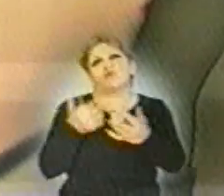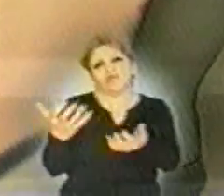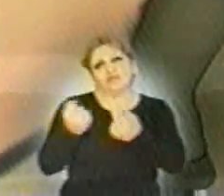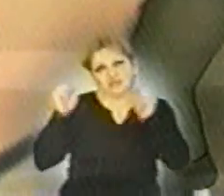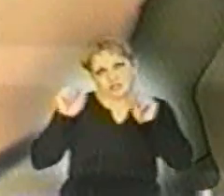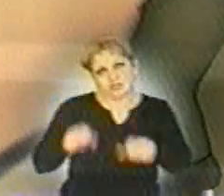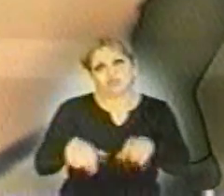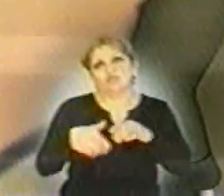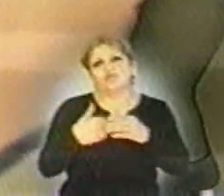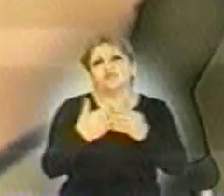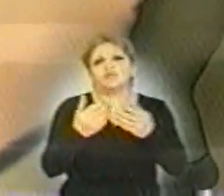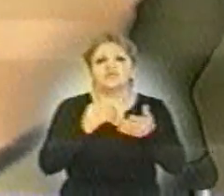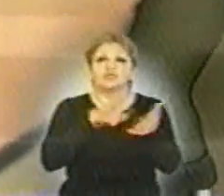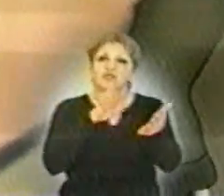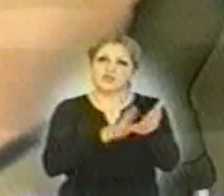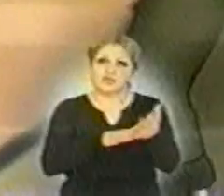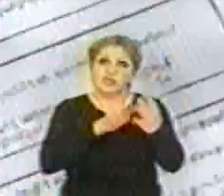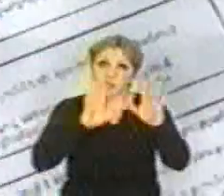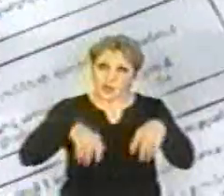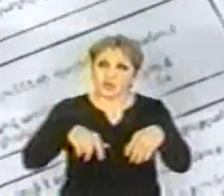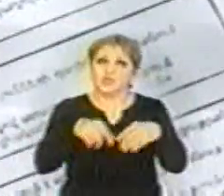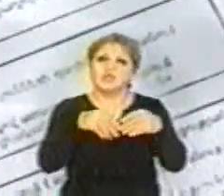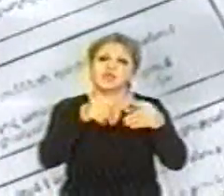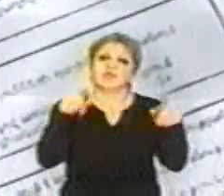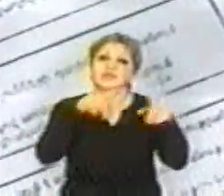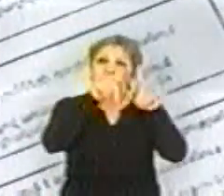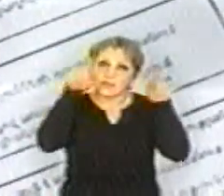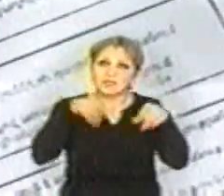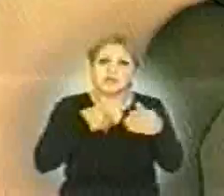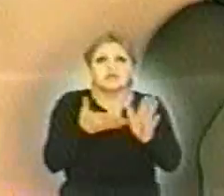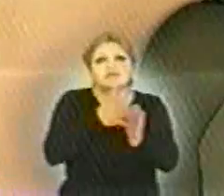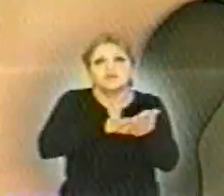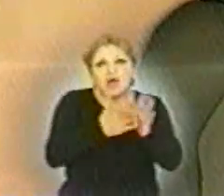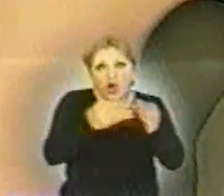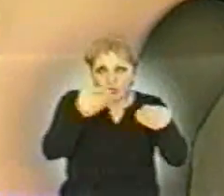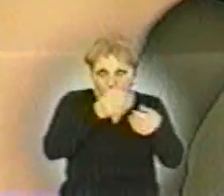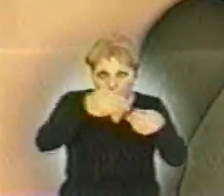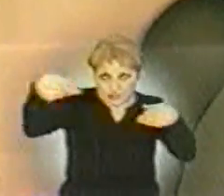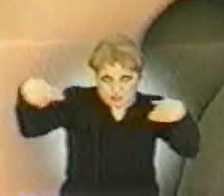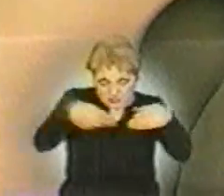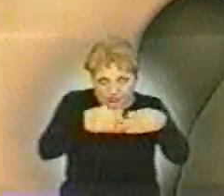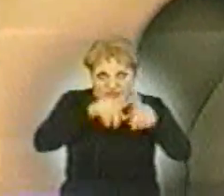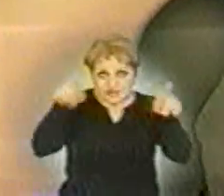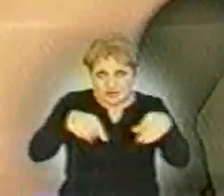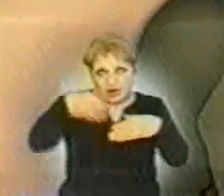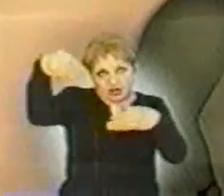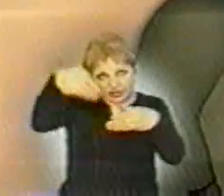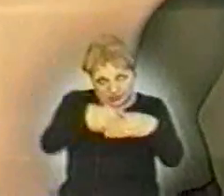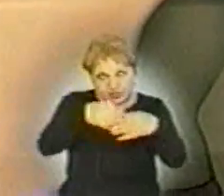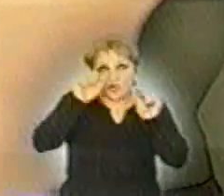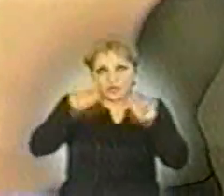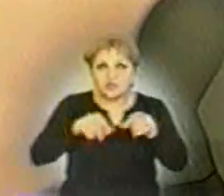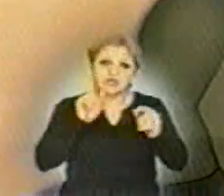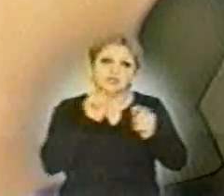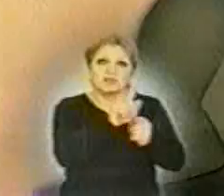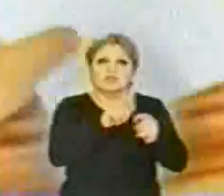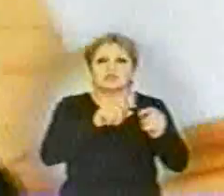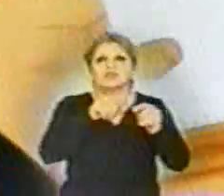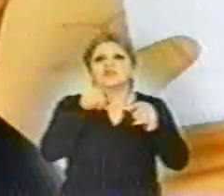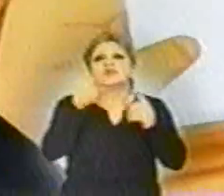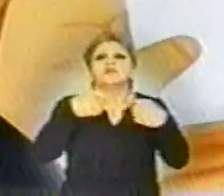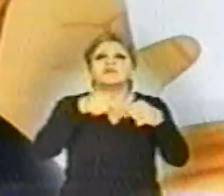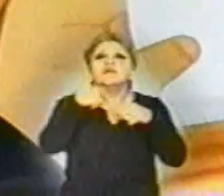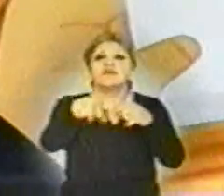նախագահի դիտությամբ կարող եմ նոր քվեաթերթիկ ստանալ։ Քվեաթերթիկում քվեարկության մասին նշում կատարելուց հետո քվեարկության խցիկում ծալում եմ քվեաթերթիկը,